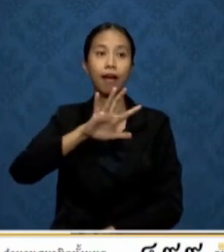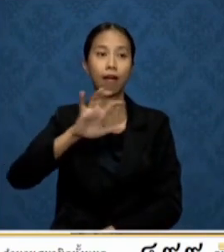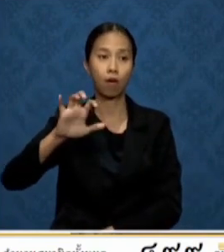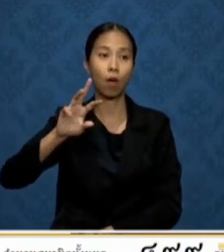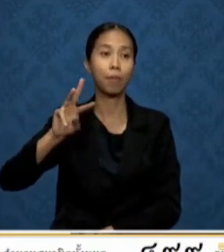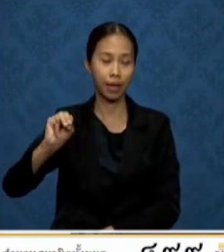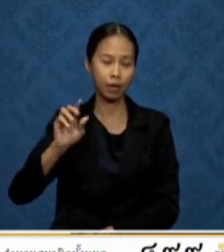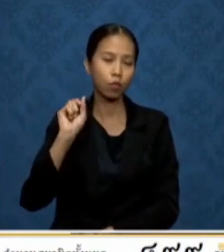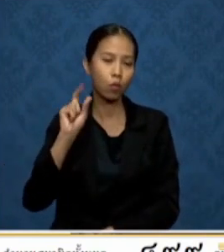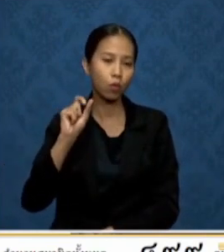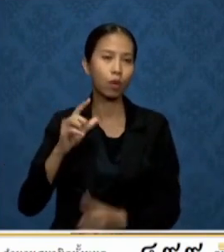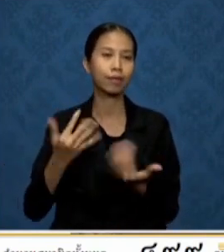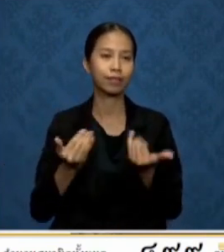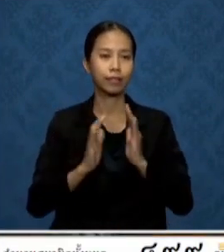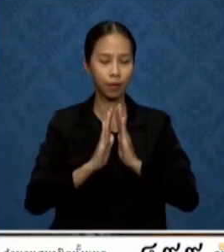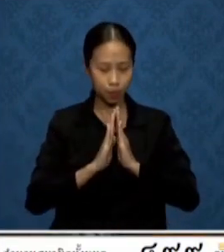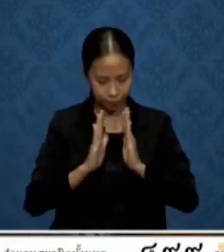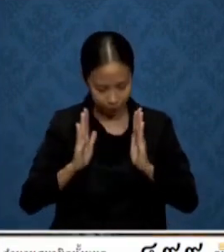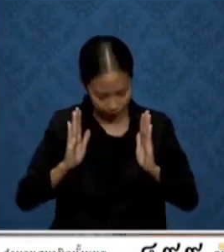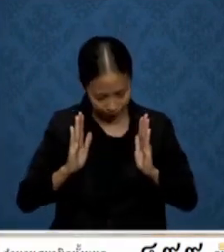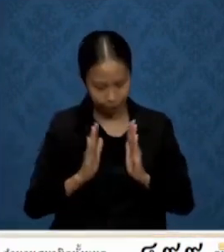ขอบคุครับขอบคุณครับ